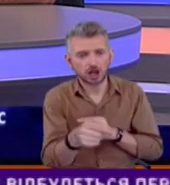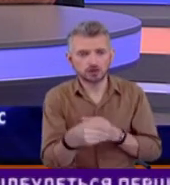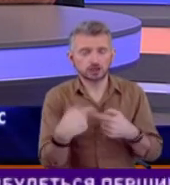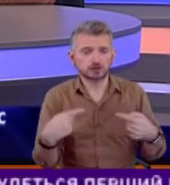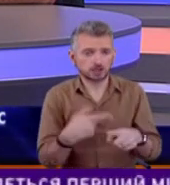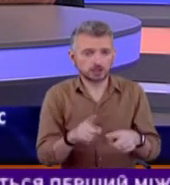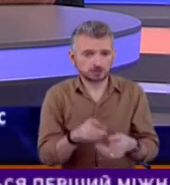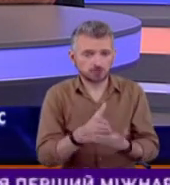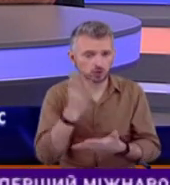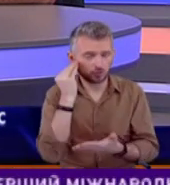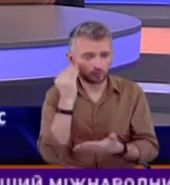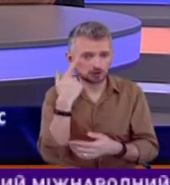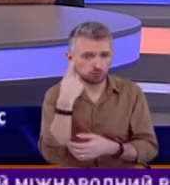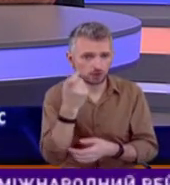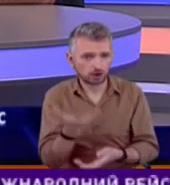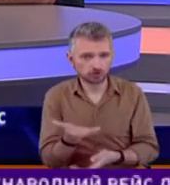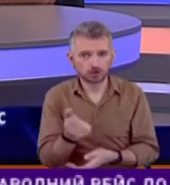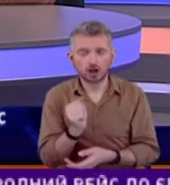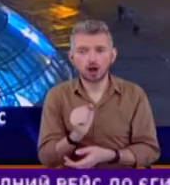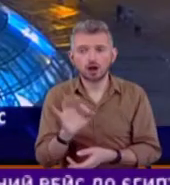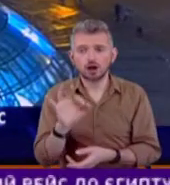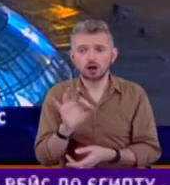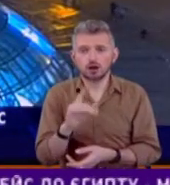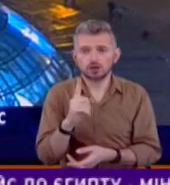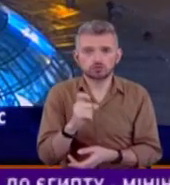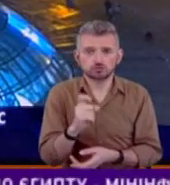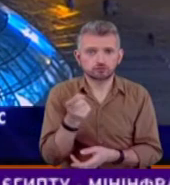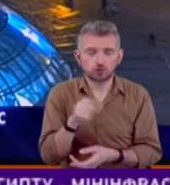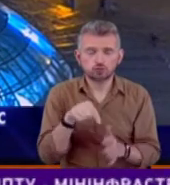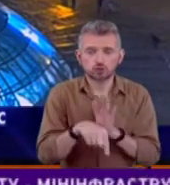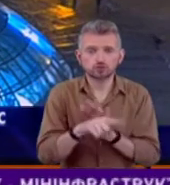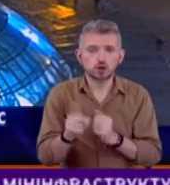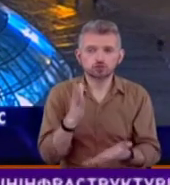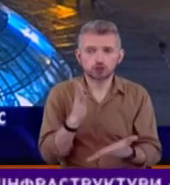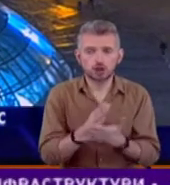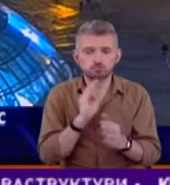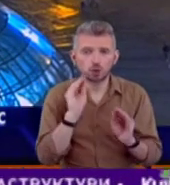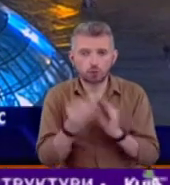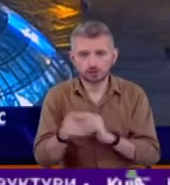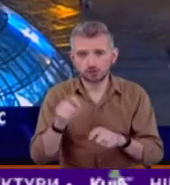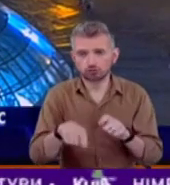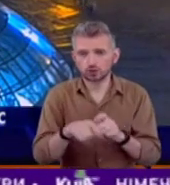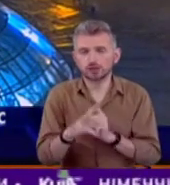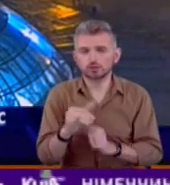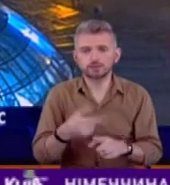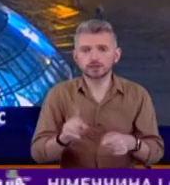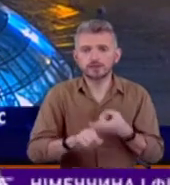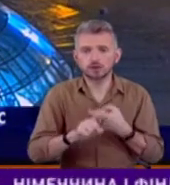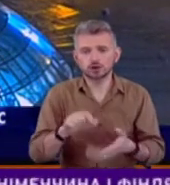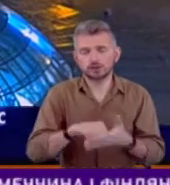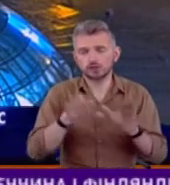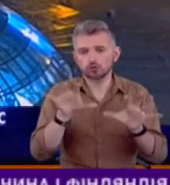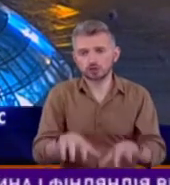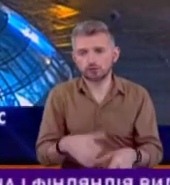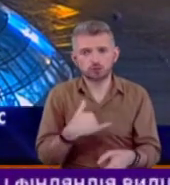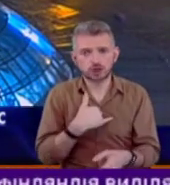далі. Це мається на увазі попередження. А в тому розумінні, що є прихований контроль, ну, знову ж таки, це ж залежить від законодавства.